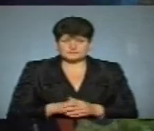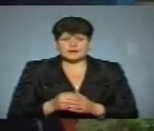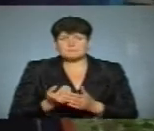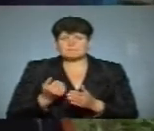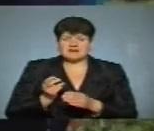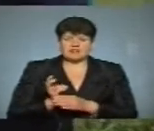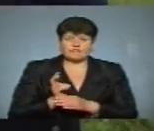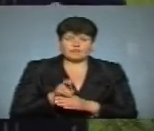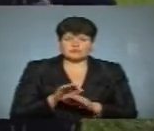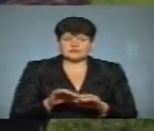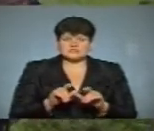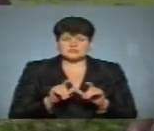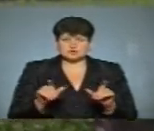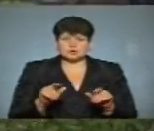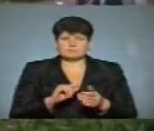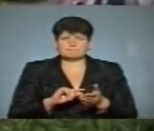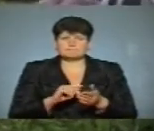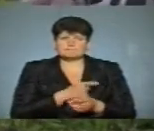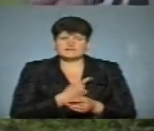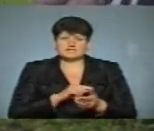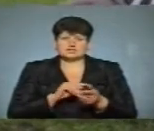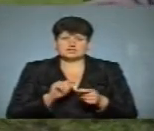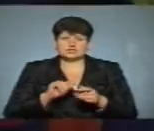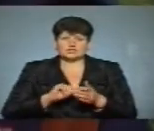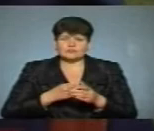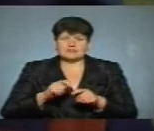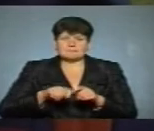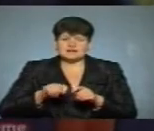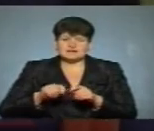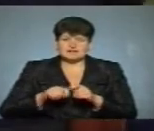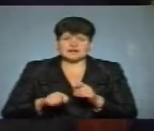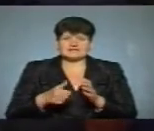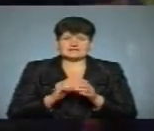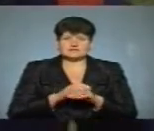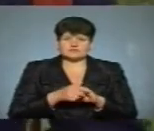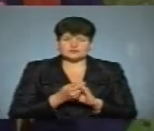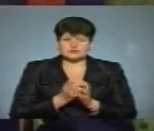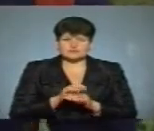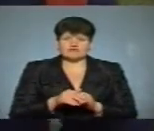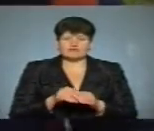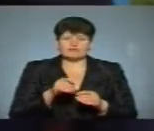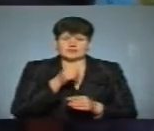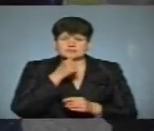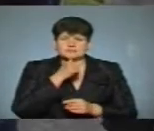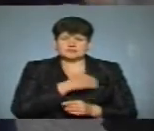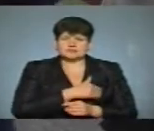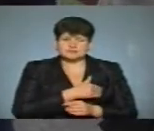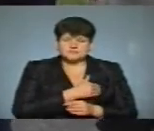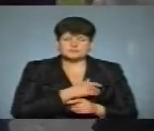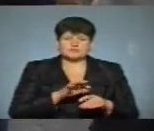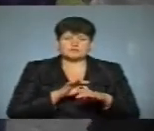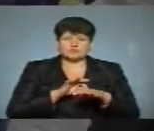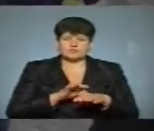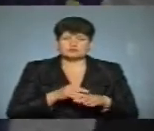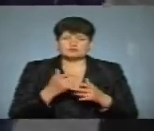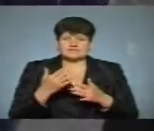входом у дитячий садок медичні довідки перевіряють, дезінфікують руки вихованцям та батькам, вимірюють температуру. Скринінг